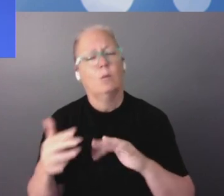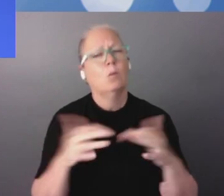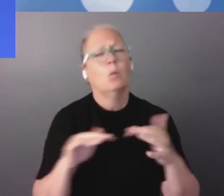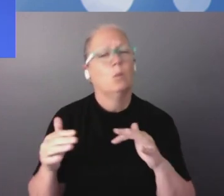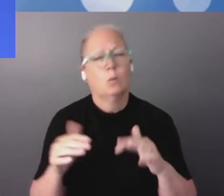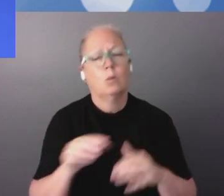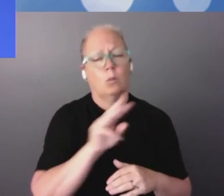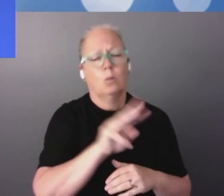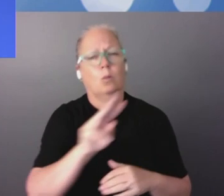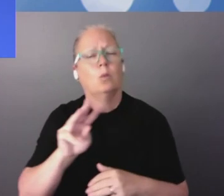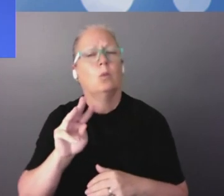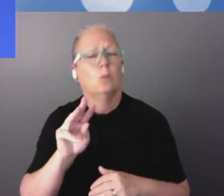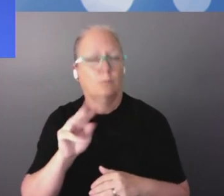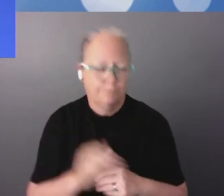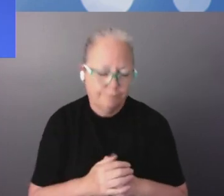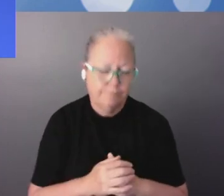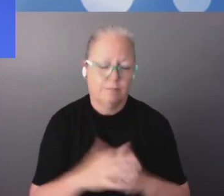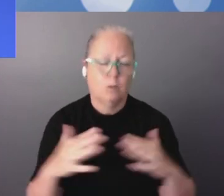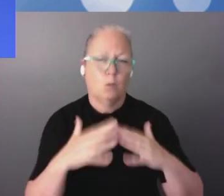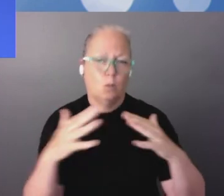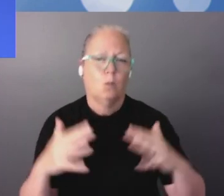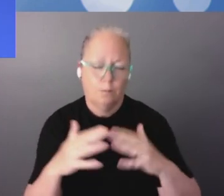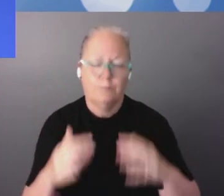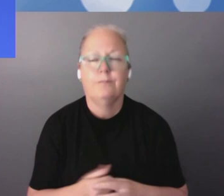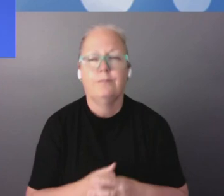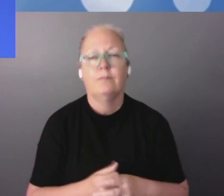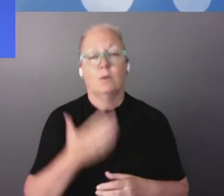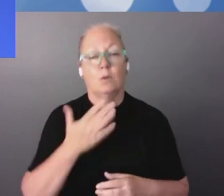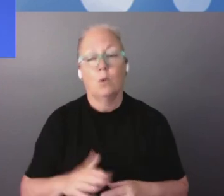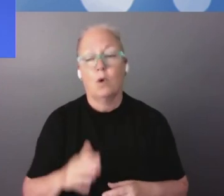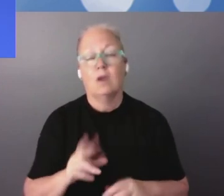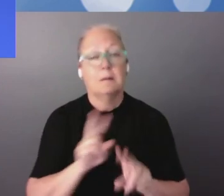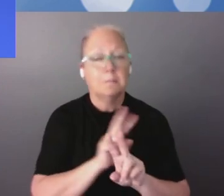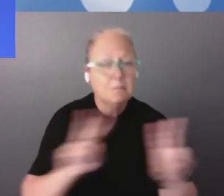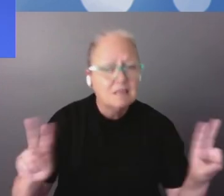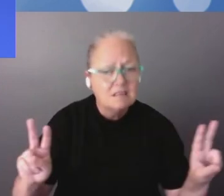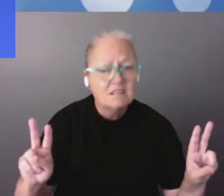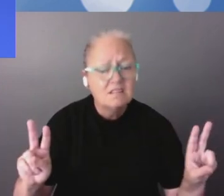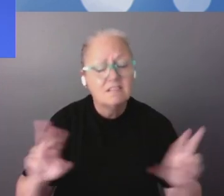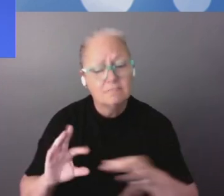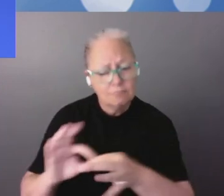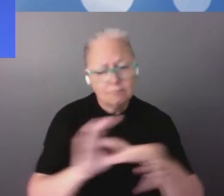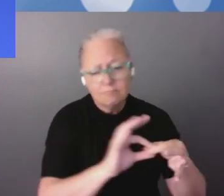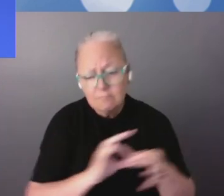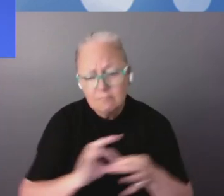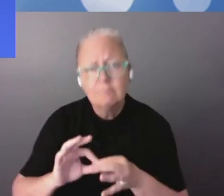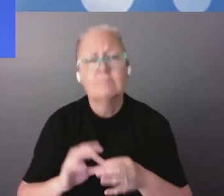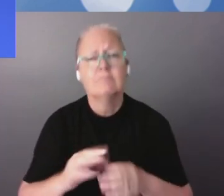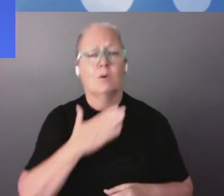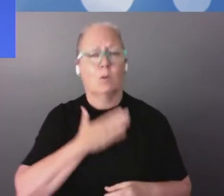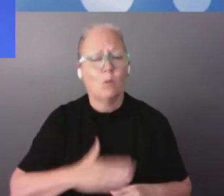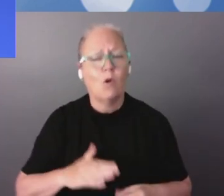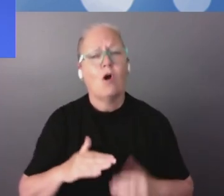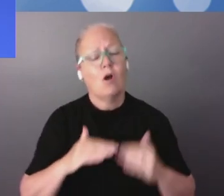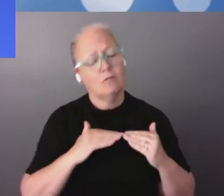мир стал лучше, чтобы заботиться о мире, о стабильности, о развитии в 20 веке. Я думаю, что также и